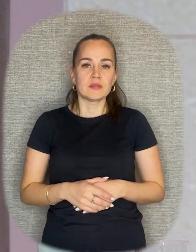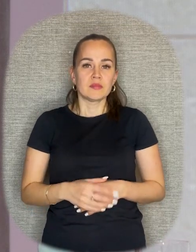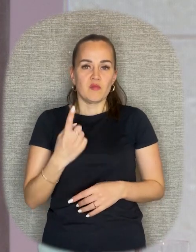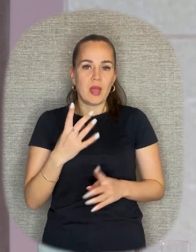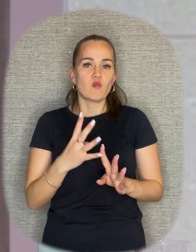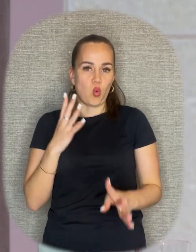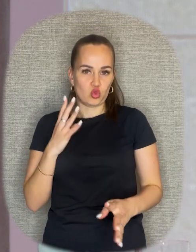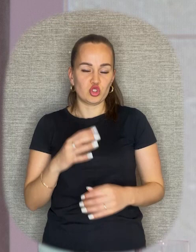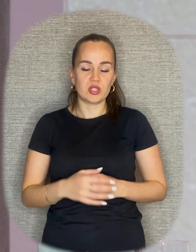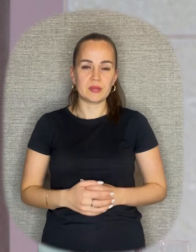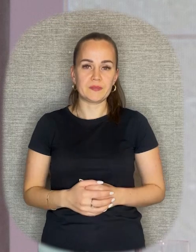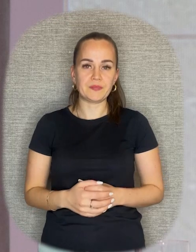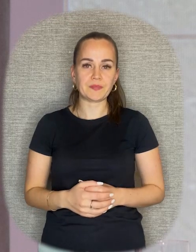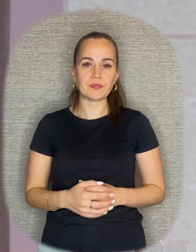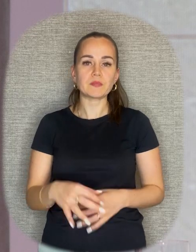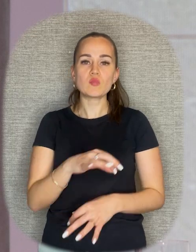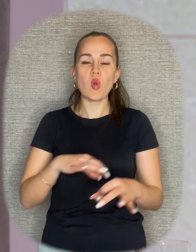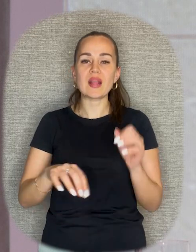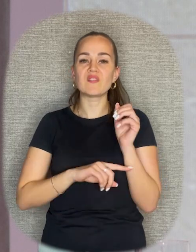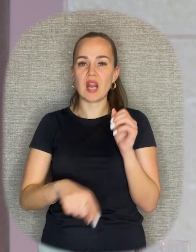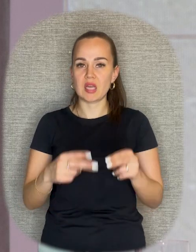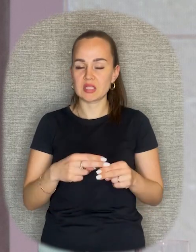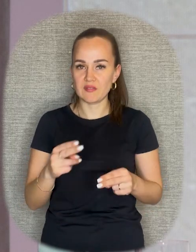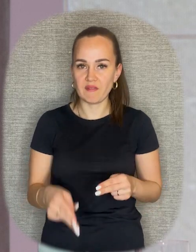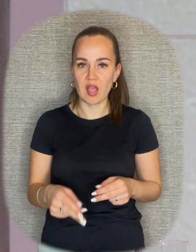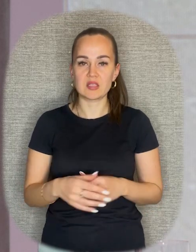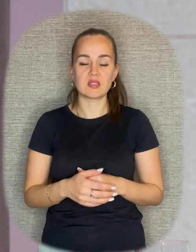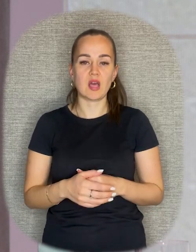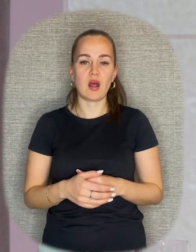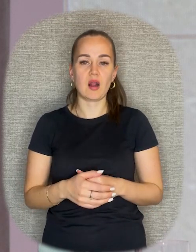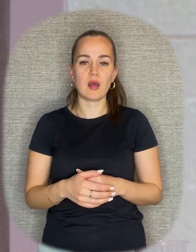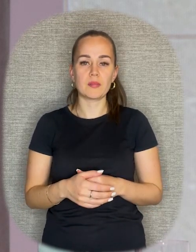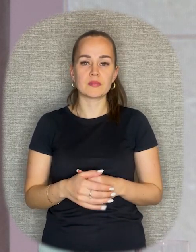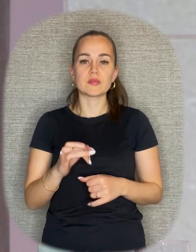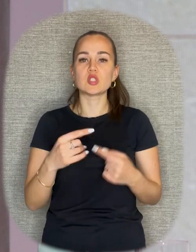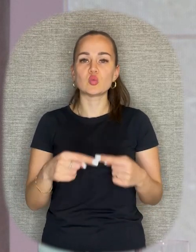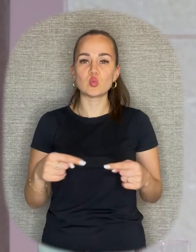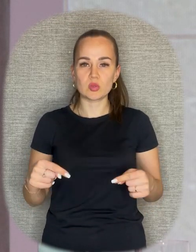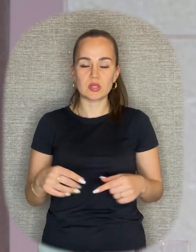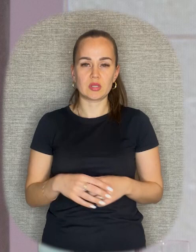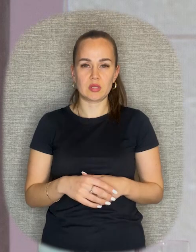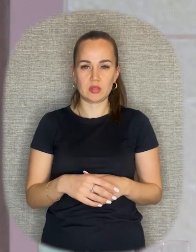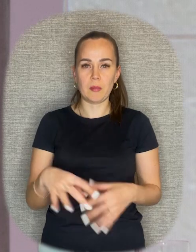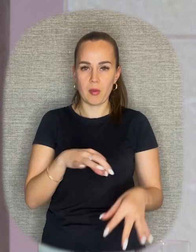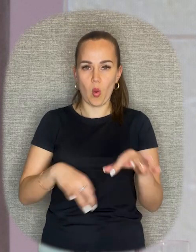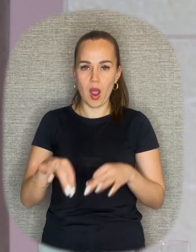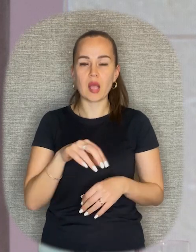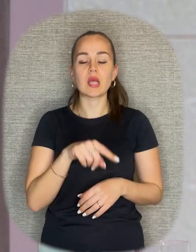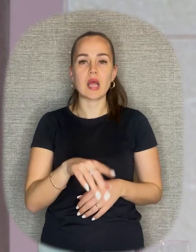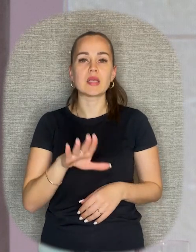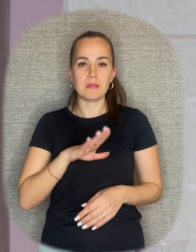конечно Ленинградское дело потому что вот и тот же проект Финляндского вокзала